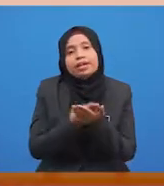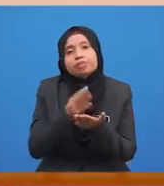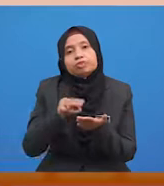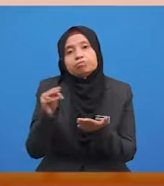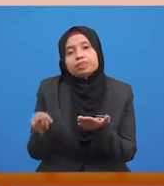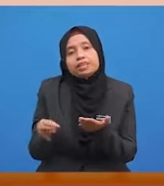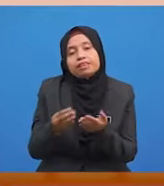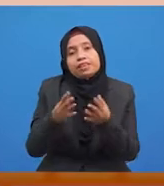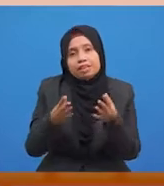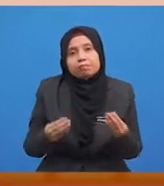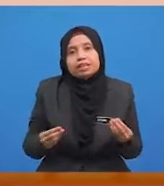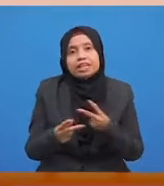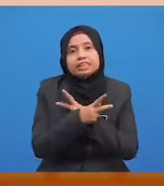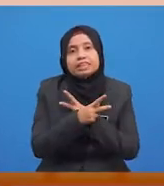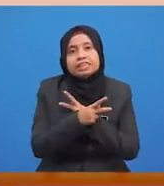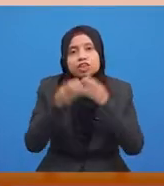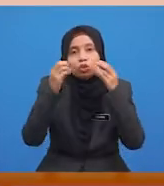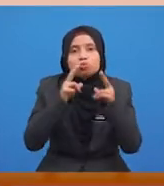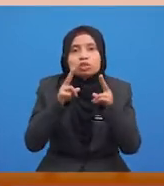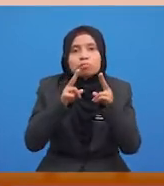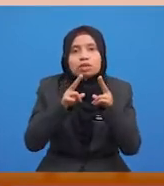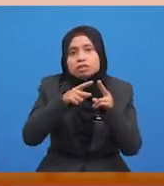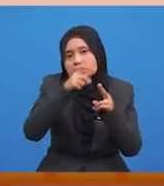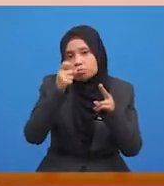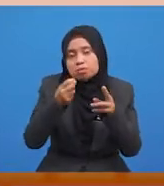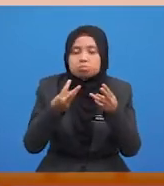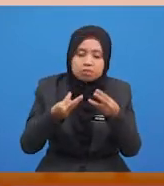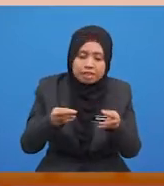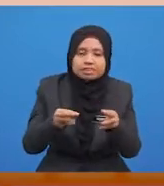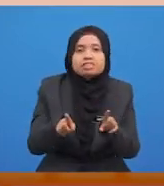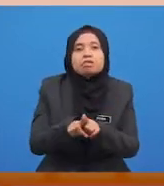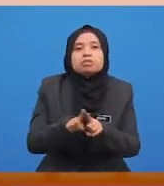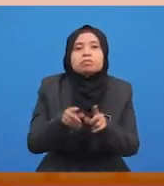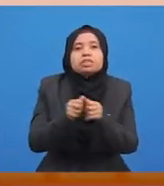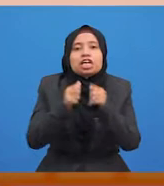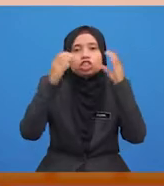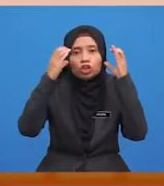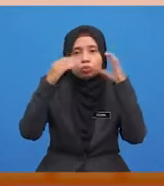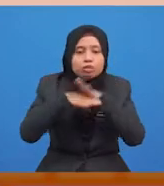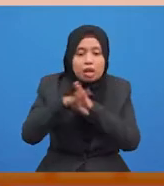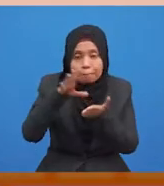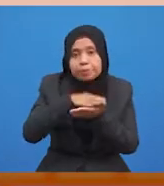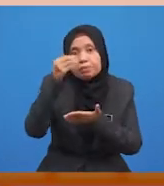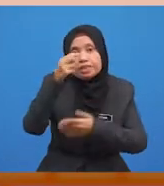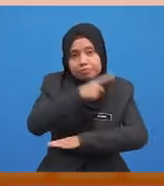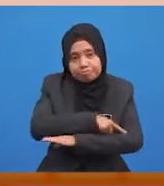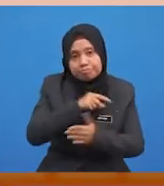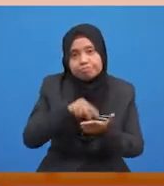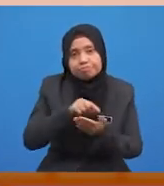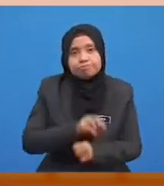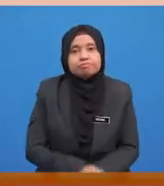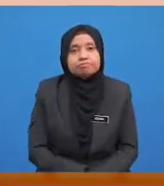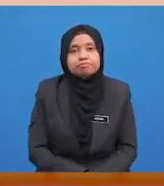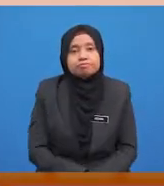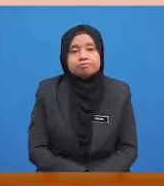Baiklah murid-murid, terima kasih cikgu ucapkan kerana masih bersama-sama cikgu dalam pembelajaran kita pada hari